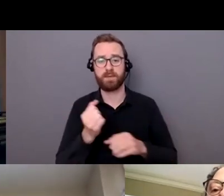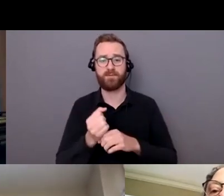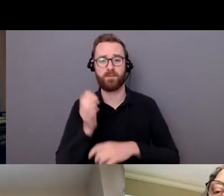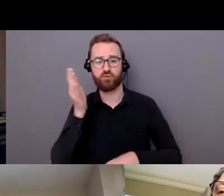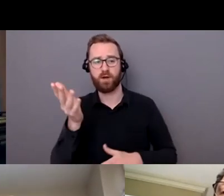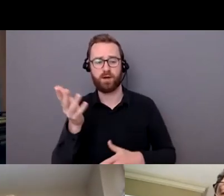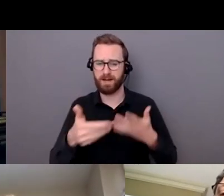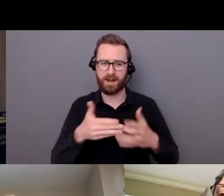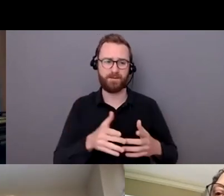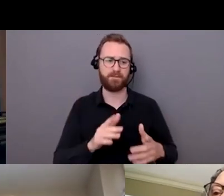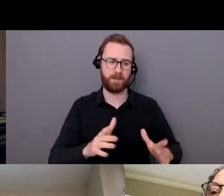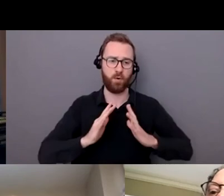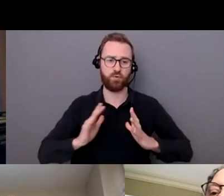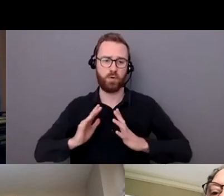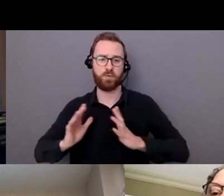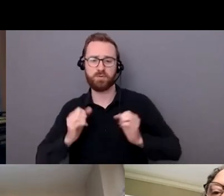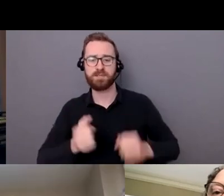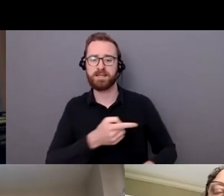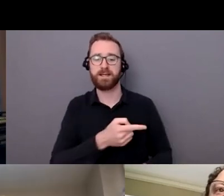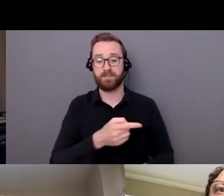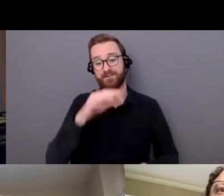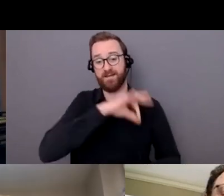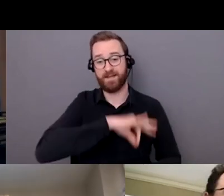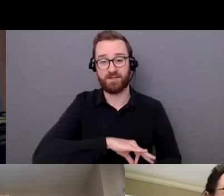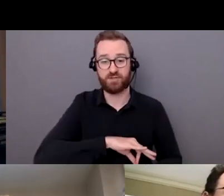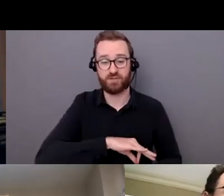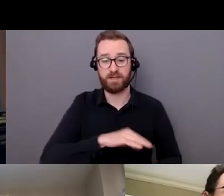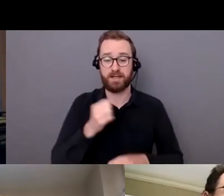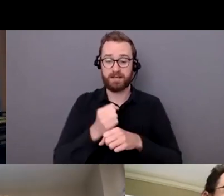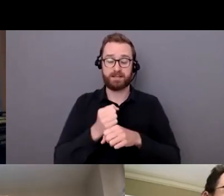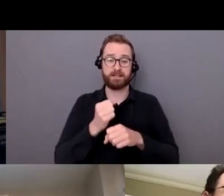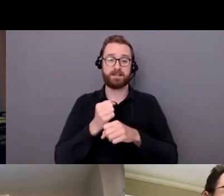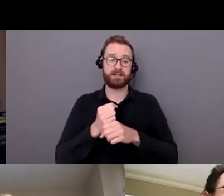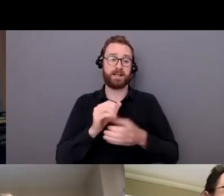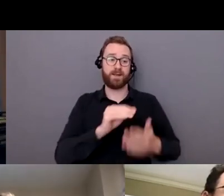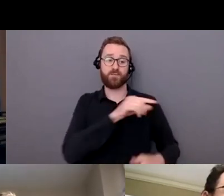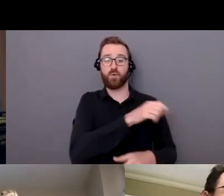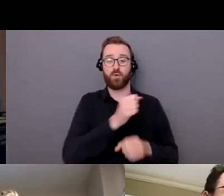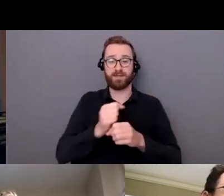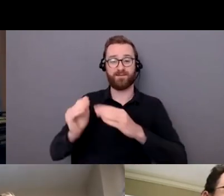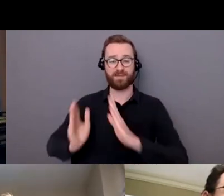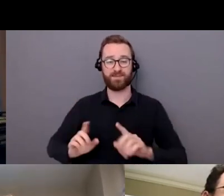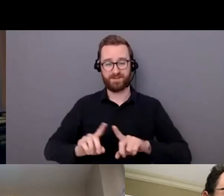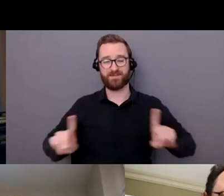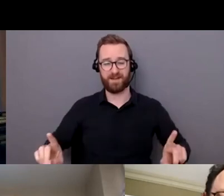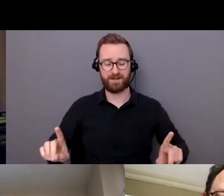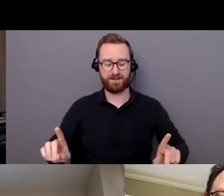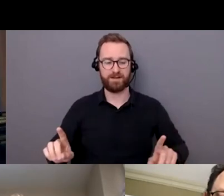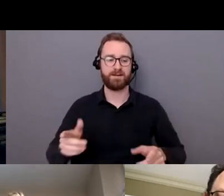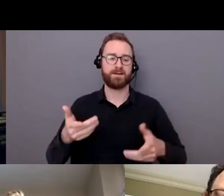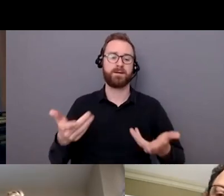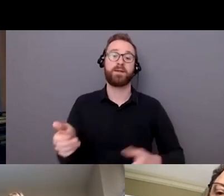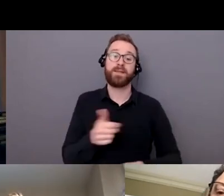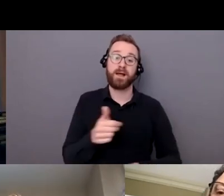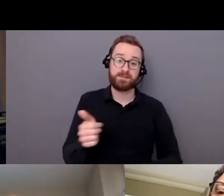très, très avantageux là, par rapport à la personne qui travaille en milieu de travail. Puis aussi, tout l'aspect du transport,